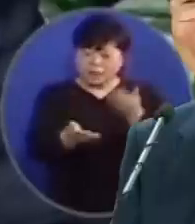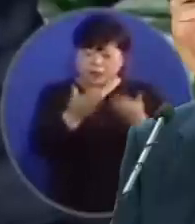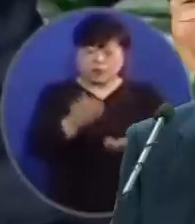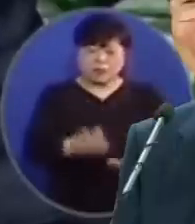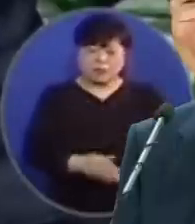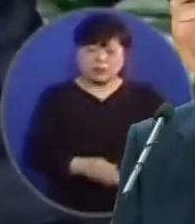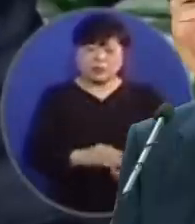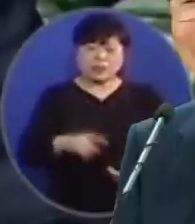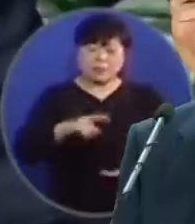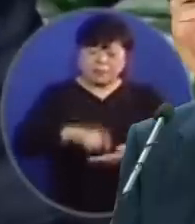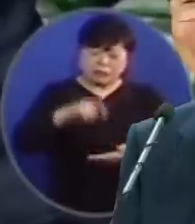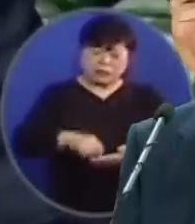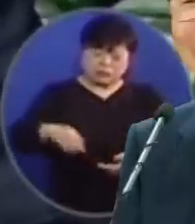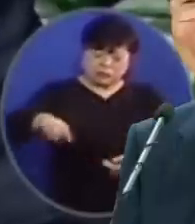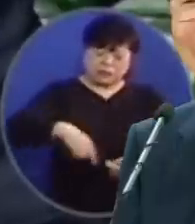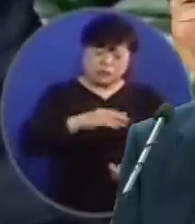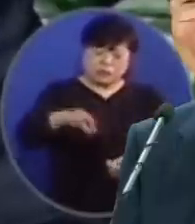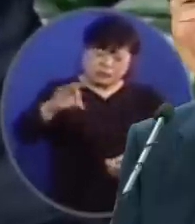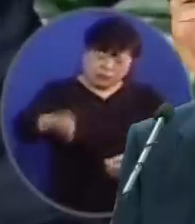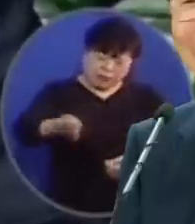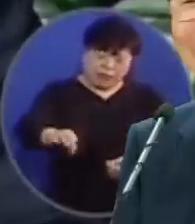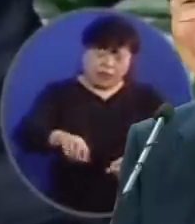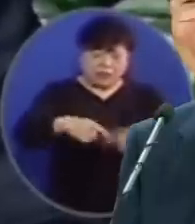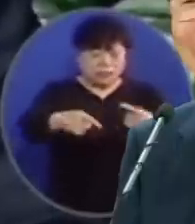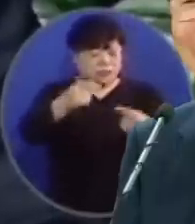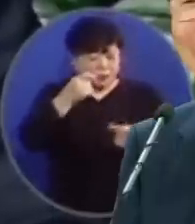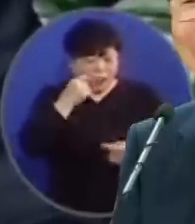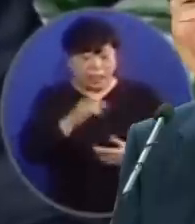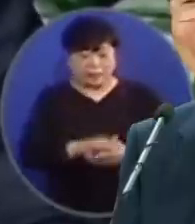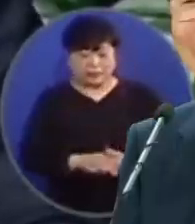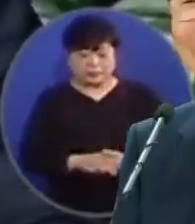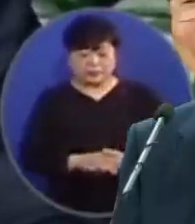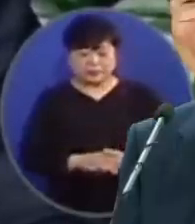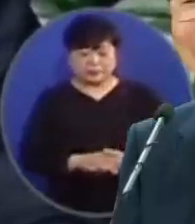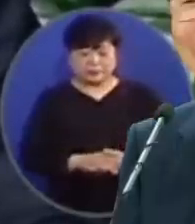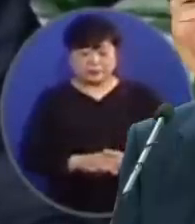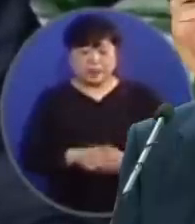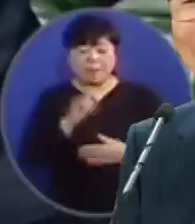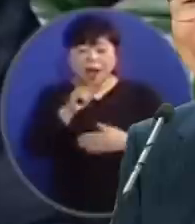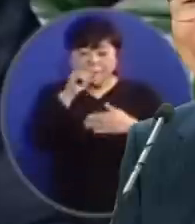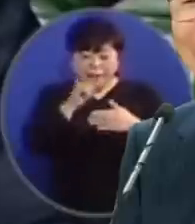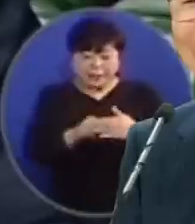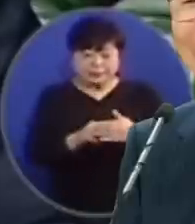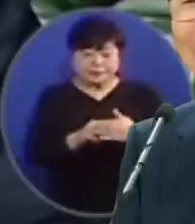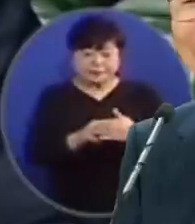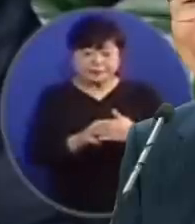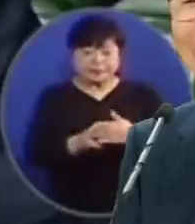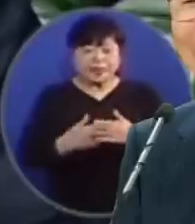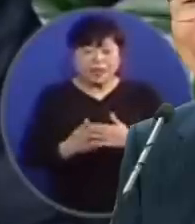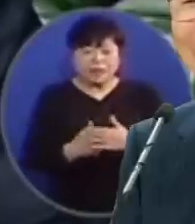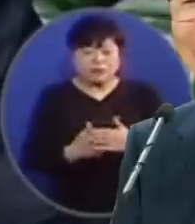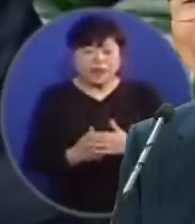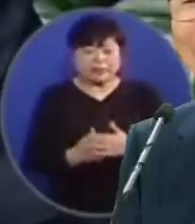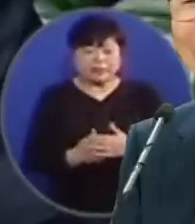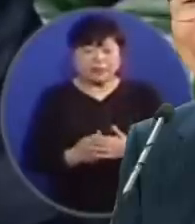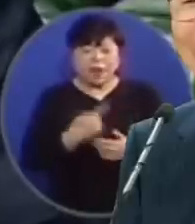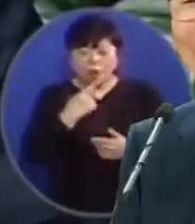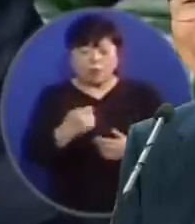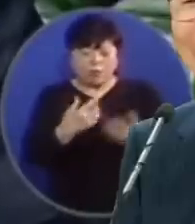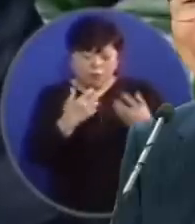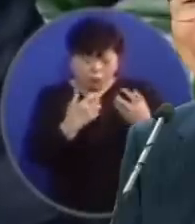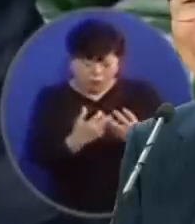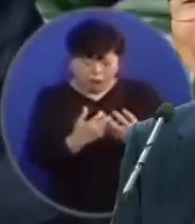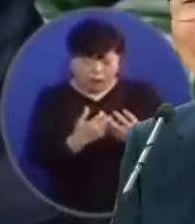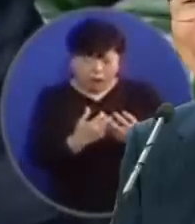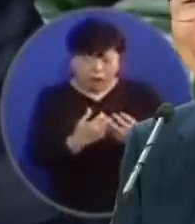우리는 그들에게 메뚜기 같더라. 우리는 못 들어간다. 왜? 그 마음속에 불안과 공포를 가지고